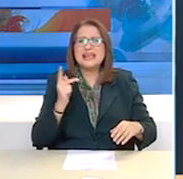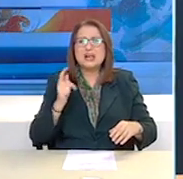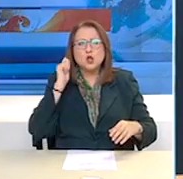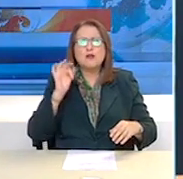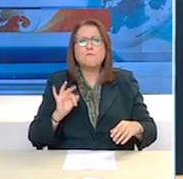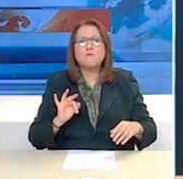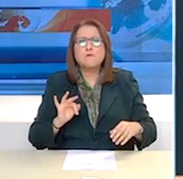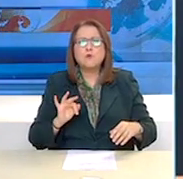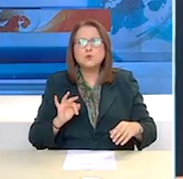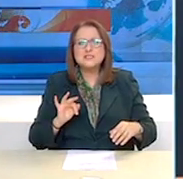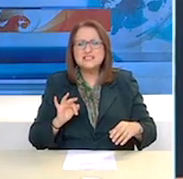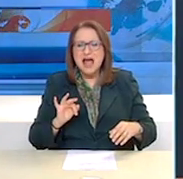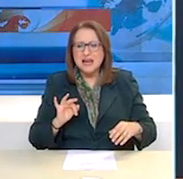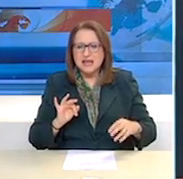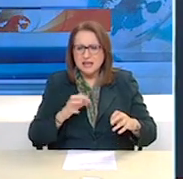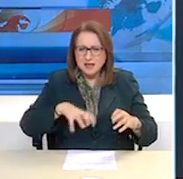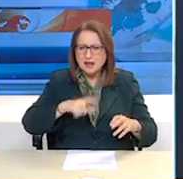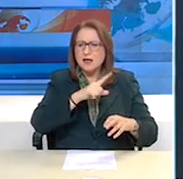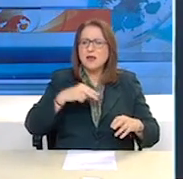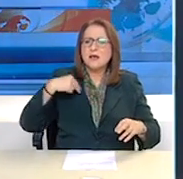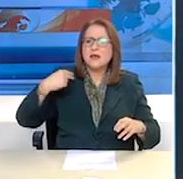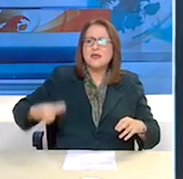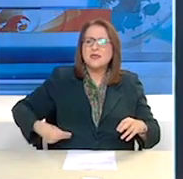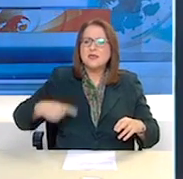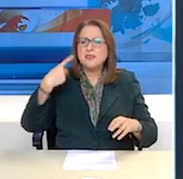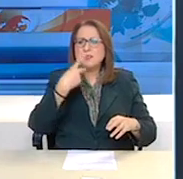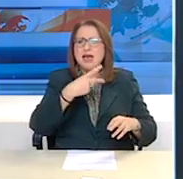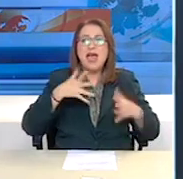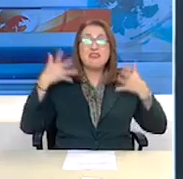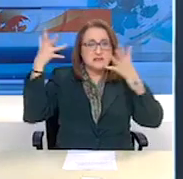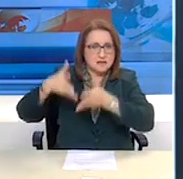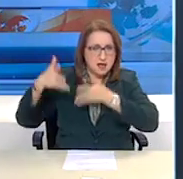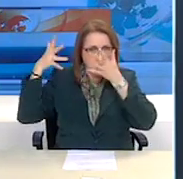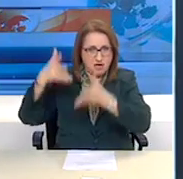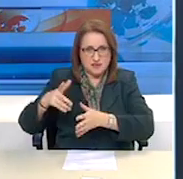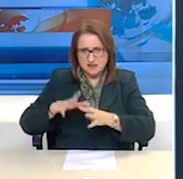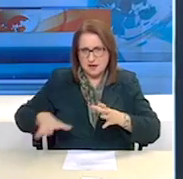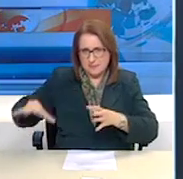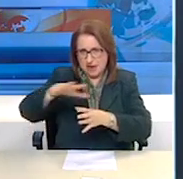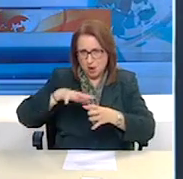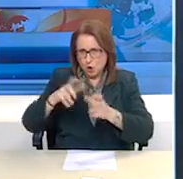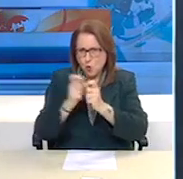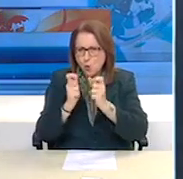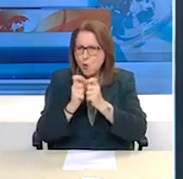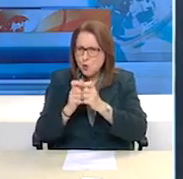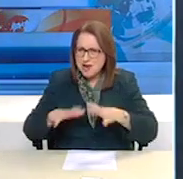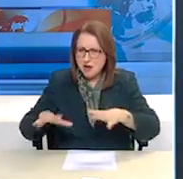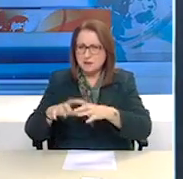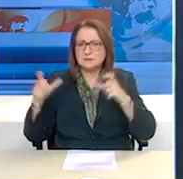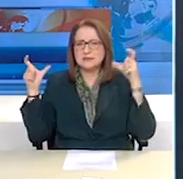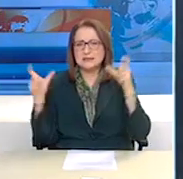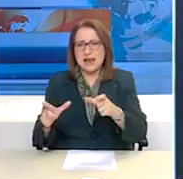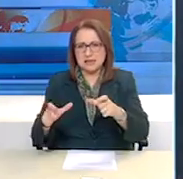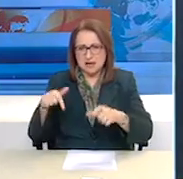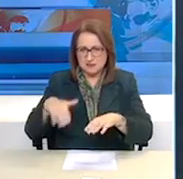της Δημοτικής Ενότητας Εξαπλατάνου του Δήμου Αλμοπίας στην Έδεσα. Η καραντίνα ξεκινά από σήμερα το βράδυ